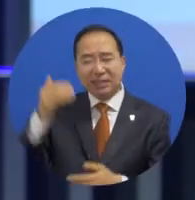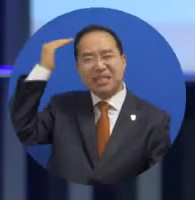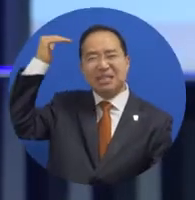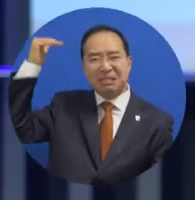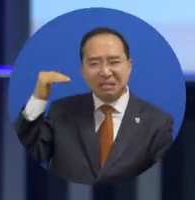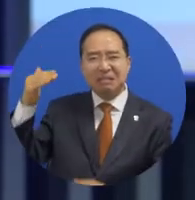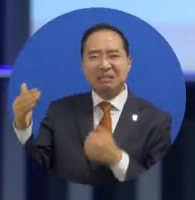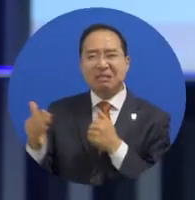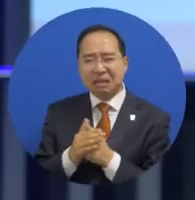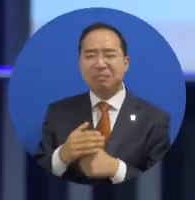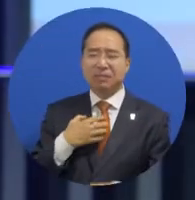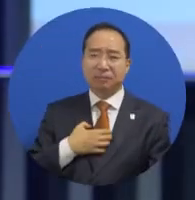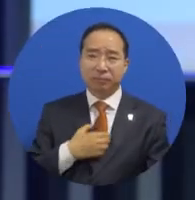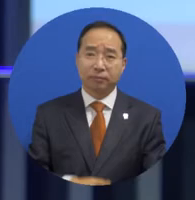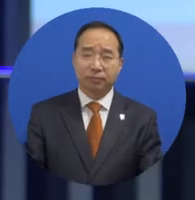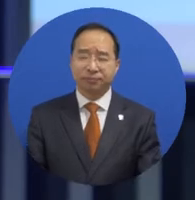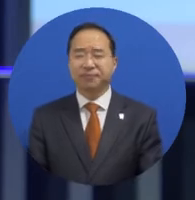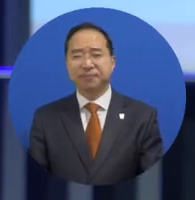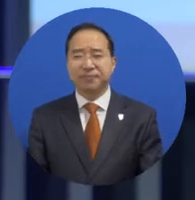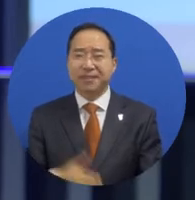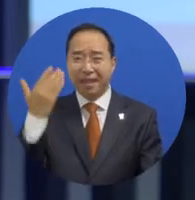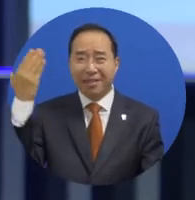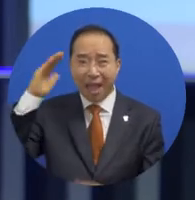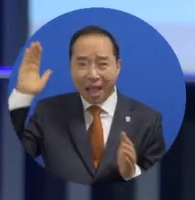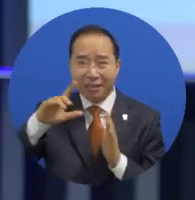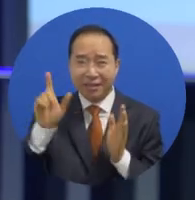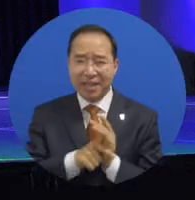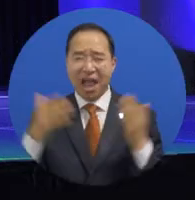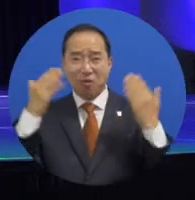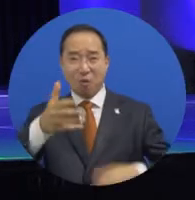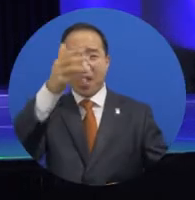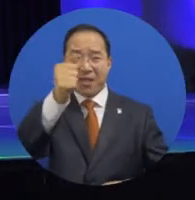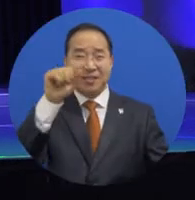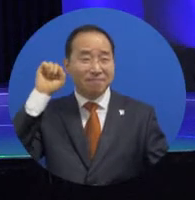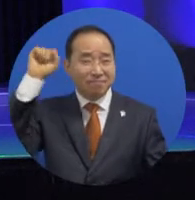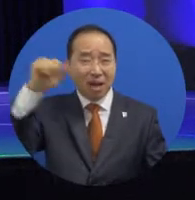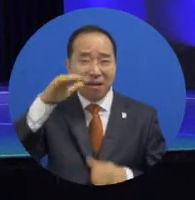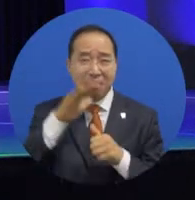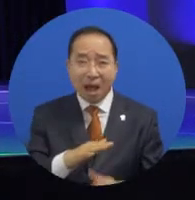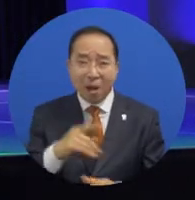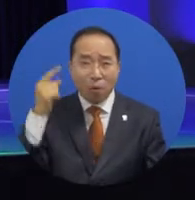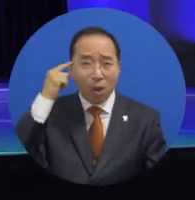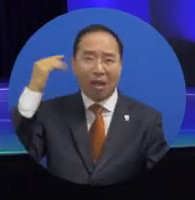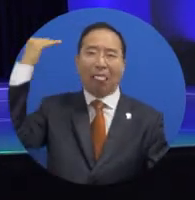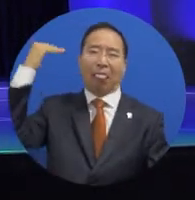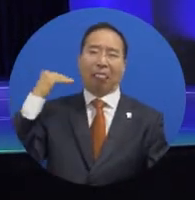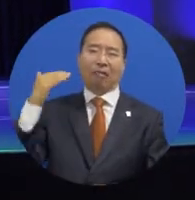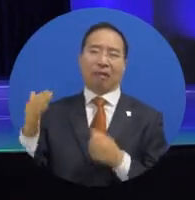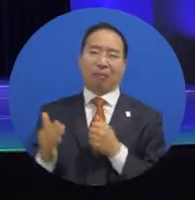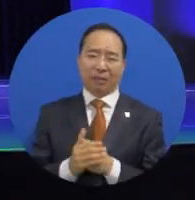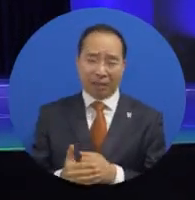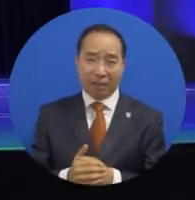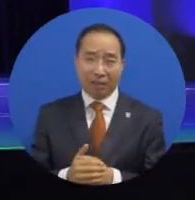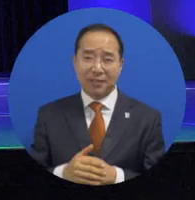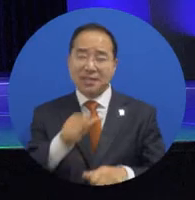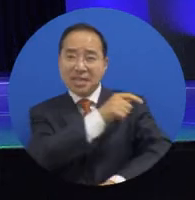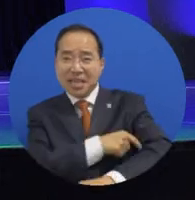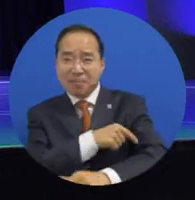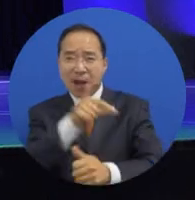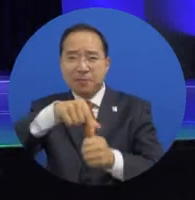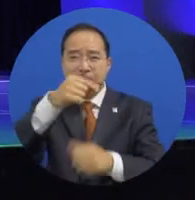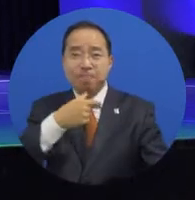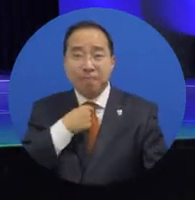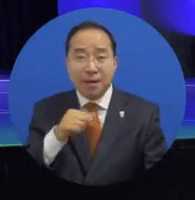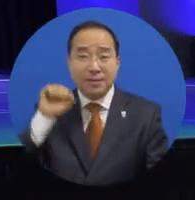탓했어요. 아, 전교 회장에 나갔는데 애들이 안 뽑아졌어. 키가 작아서 그래. 이번에 임원에